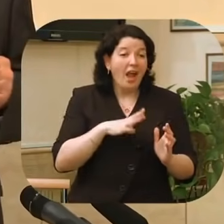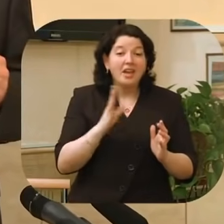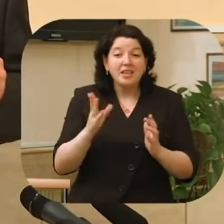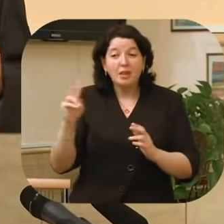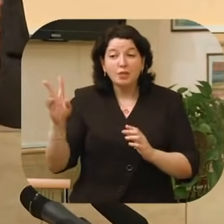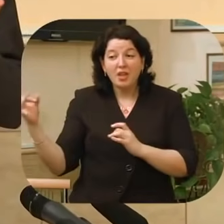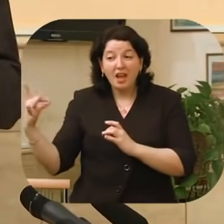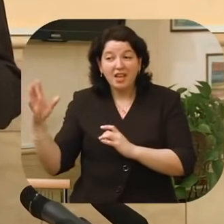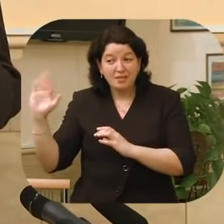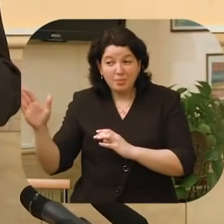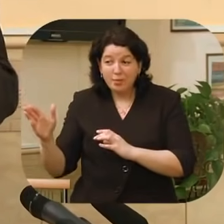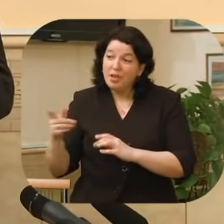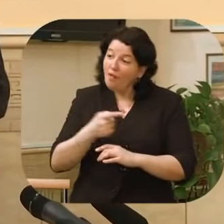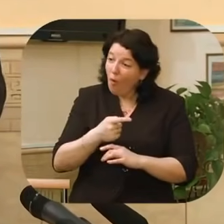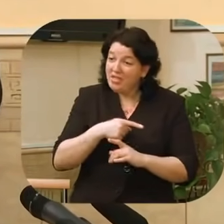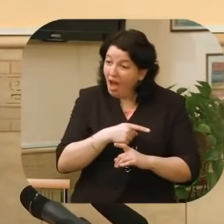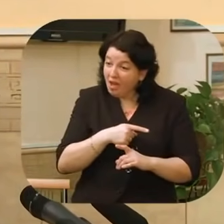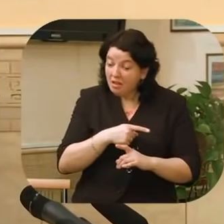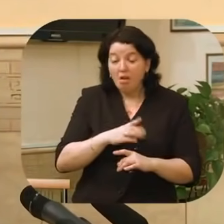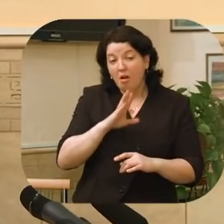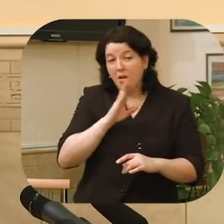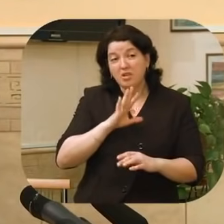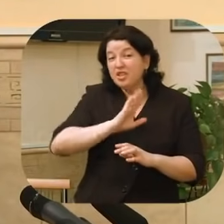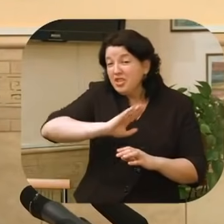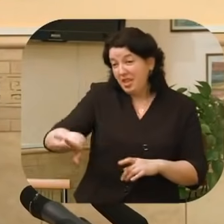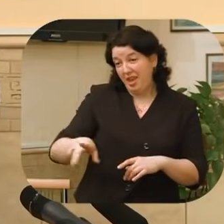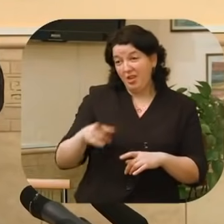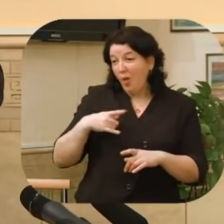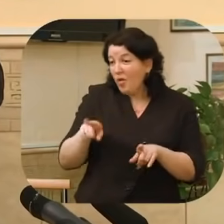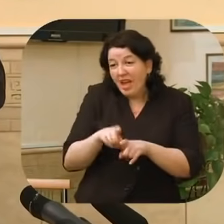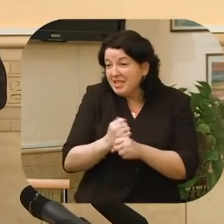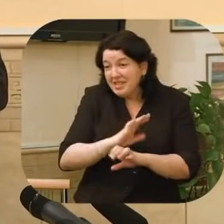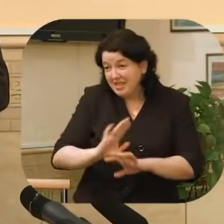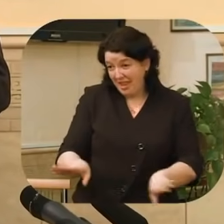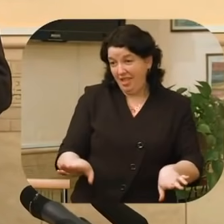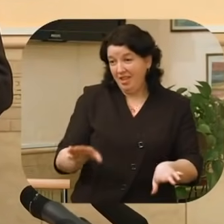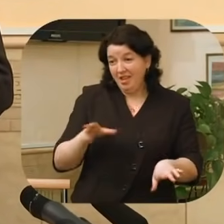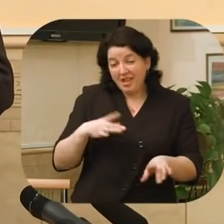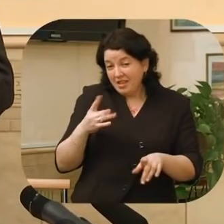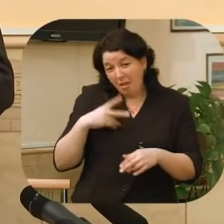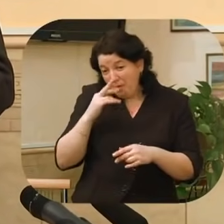этак. Слышите, как защищает даже. Почему? Любовь.